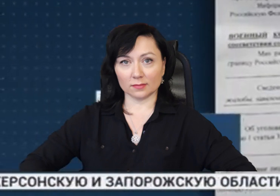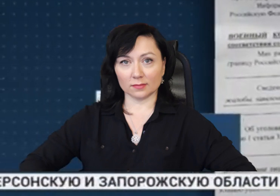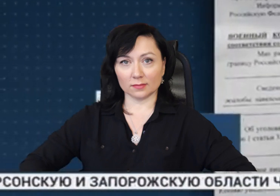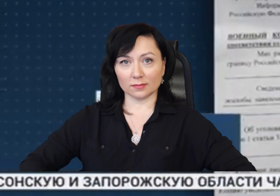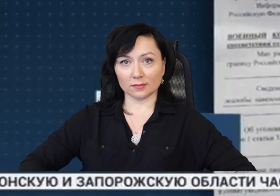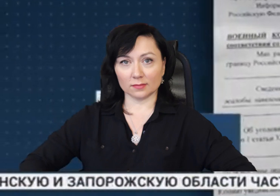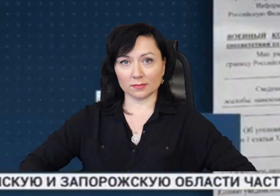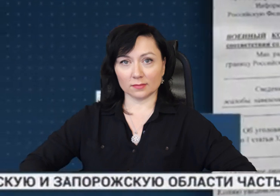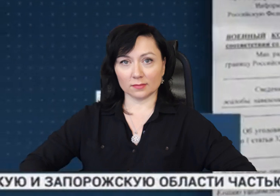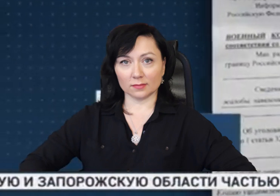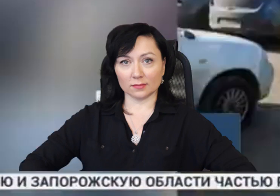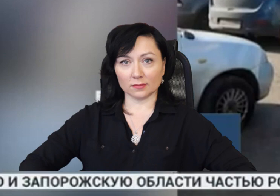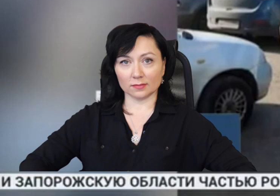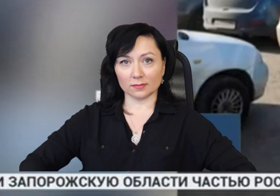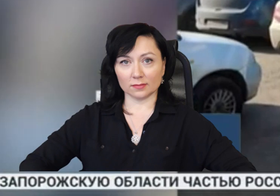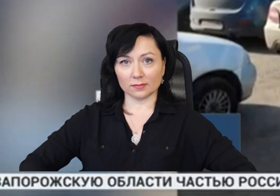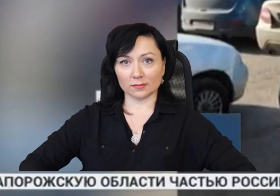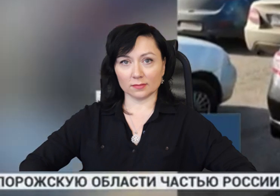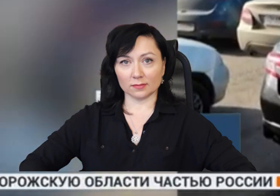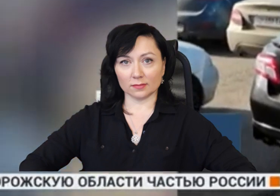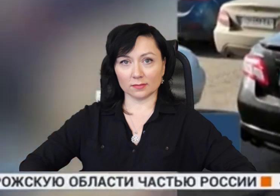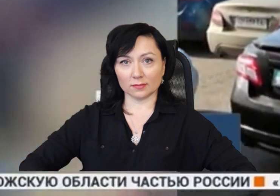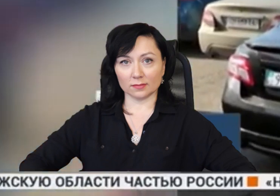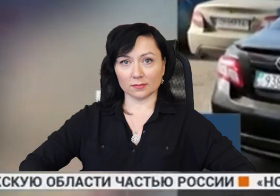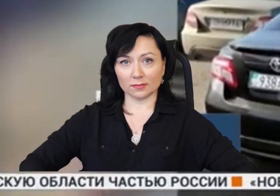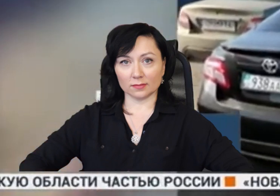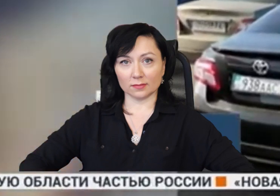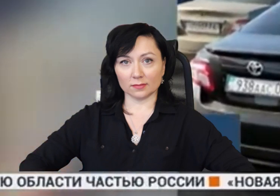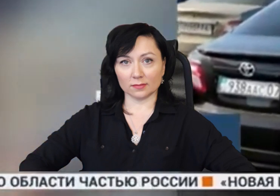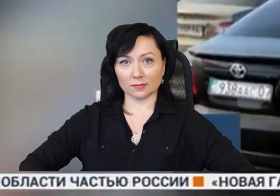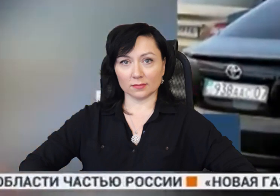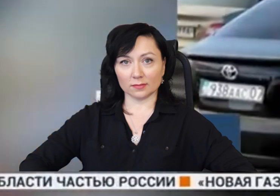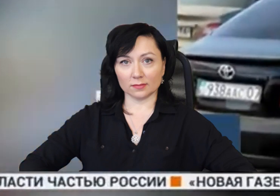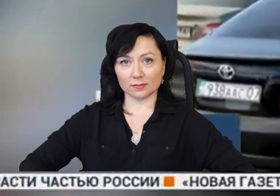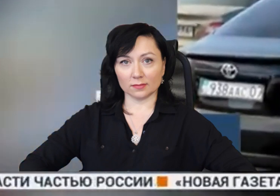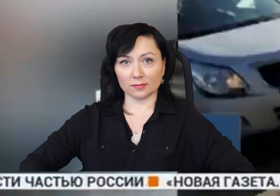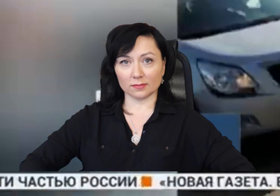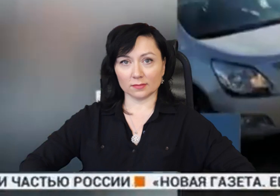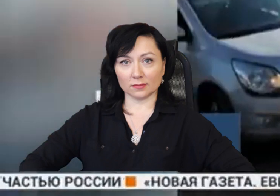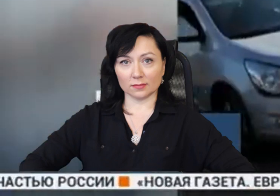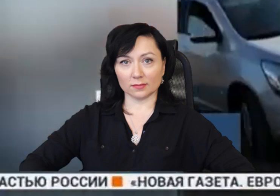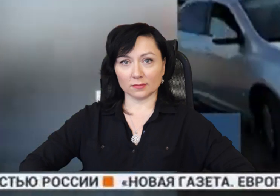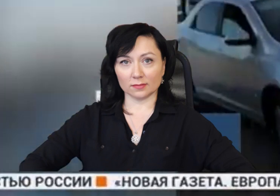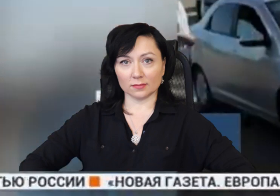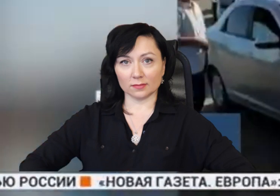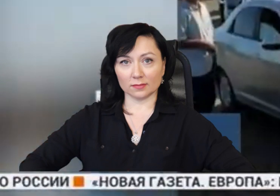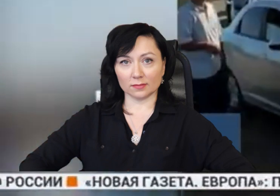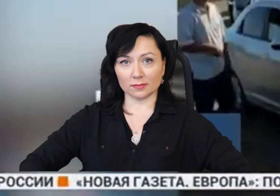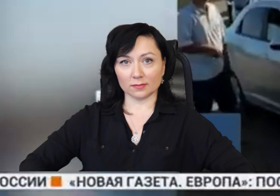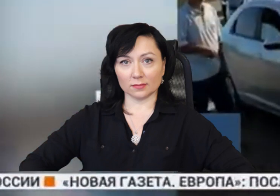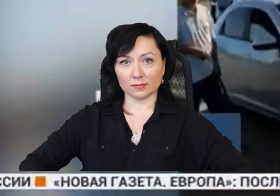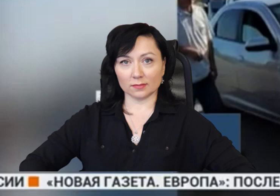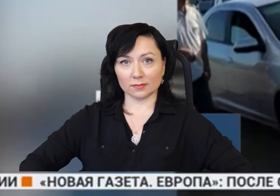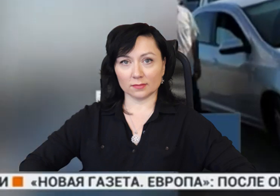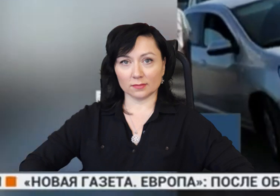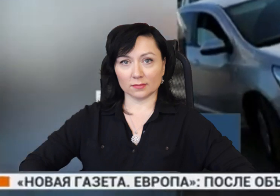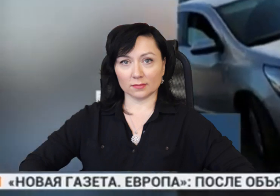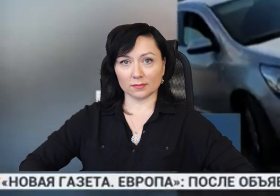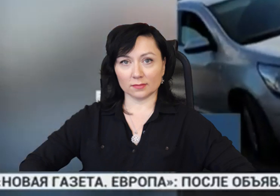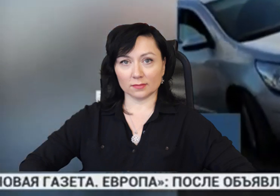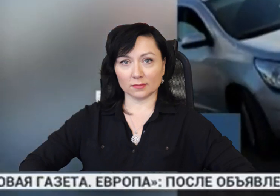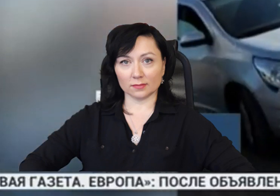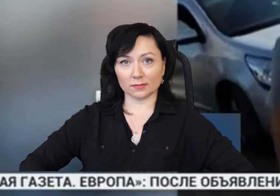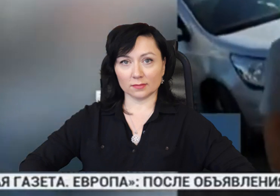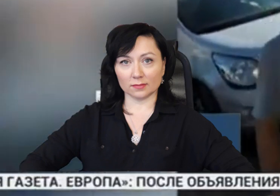в списках на мобилизацию и нет других ограничений на выезд например задал ей алименты и прочее то